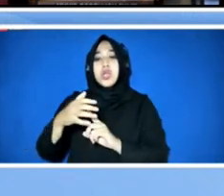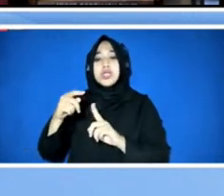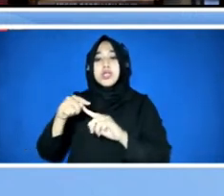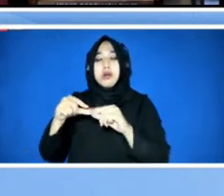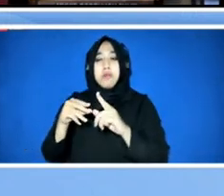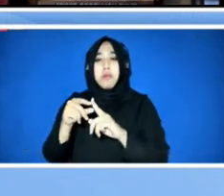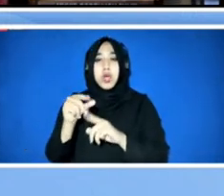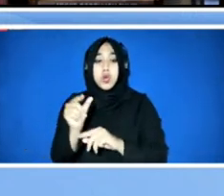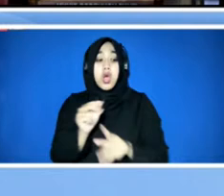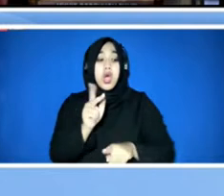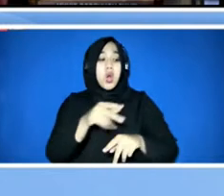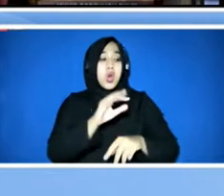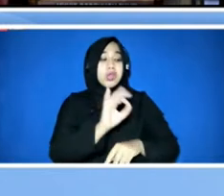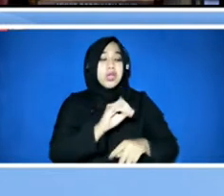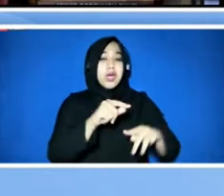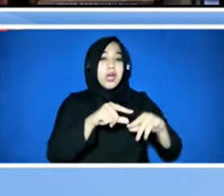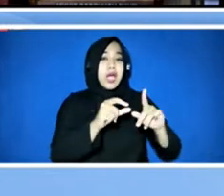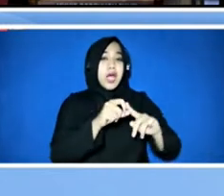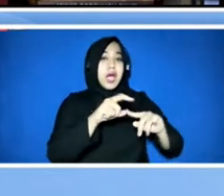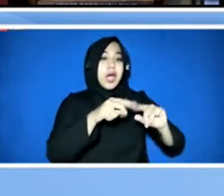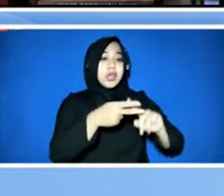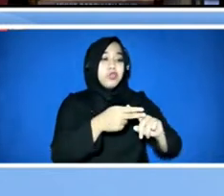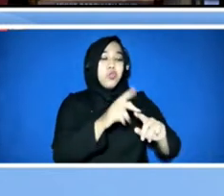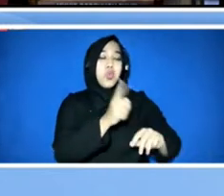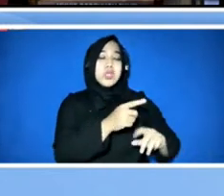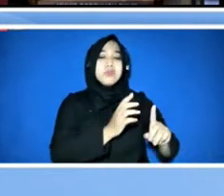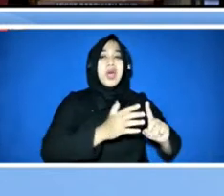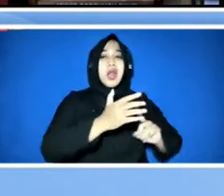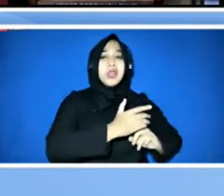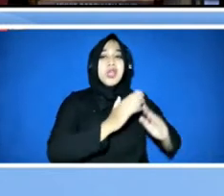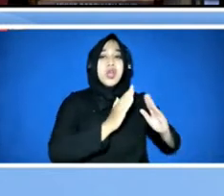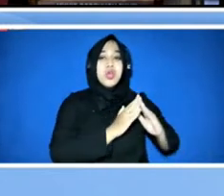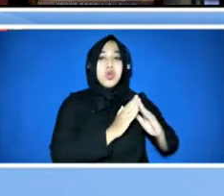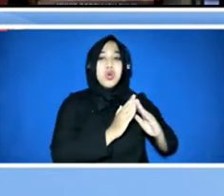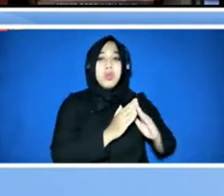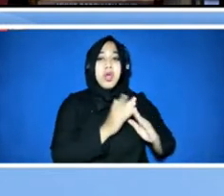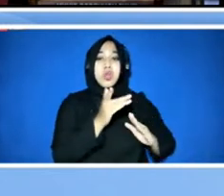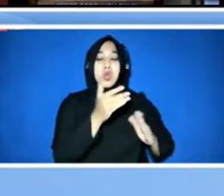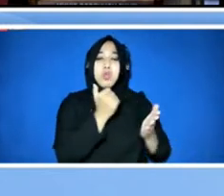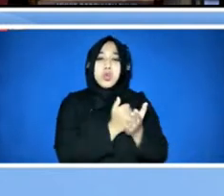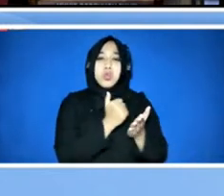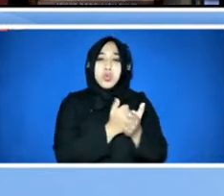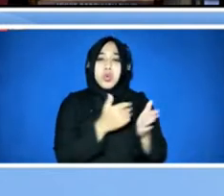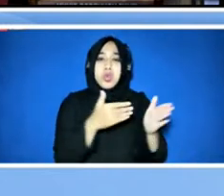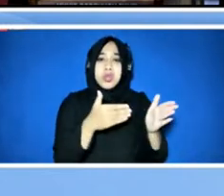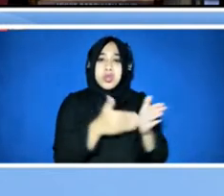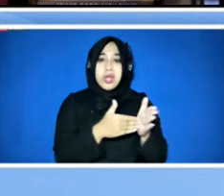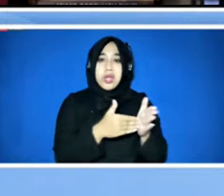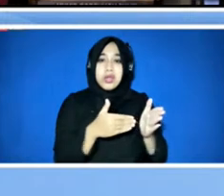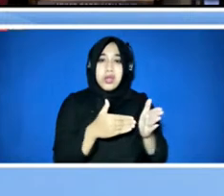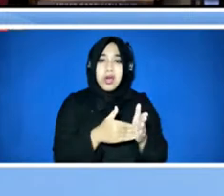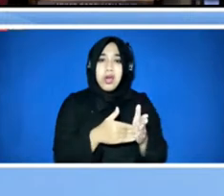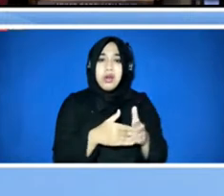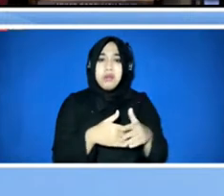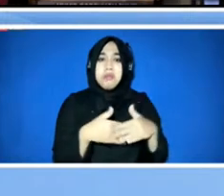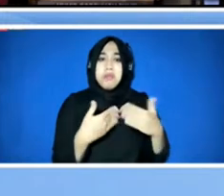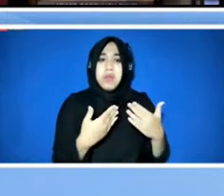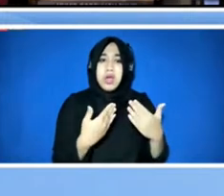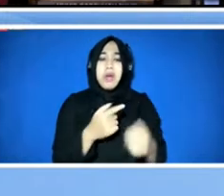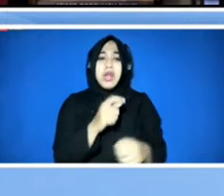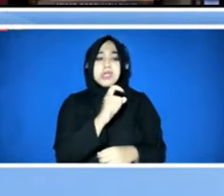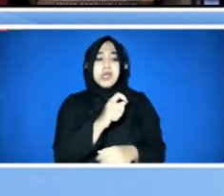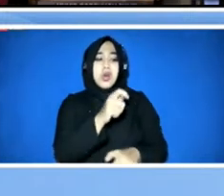reaktif, dia harus karantina di rumah. Nah, ini yang challenging. Bagaimana caranya orang yang merasa sehat-sehat